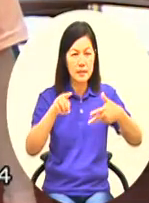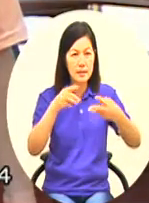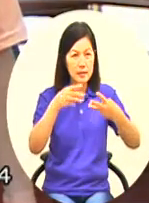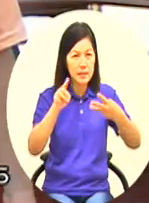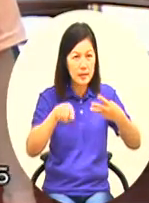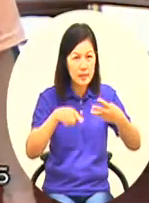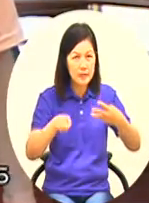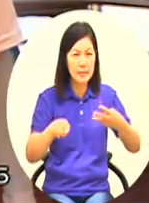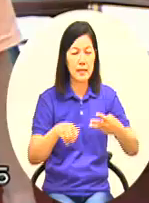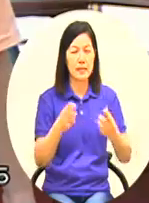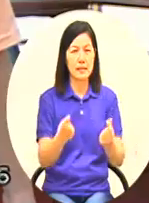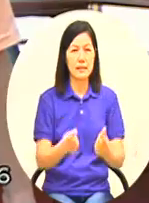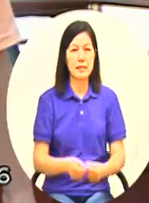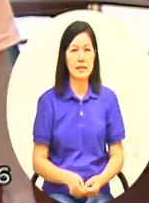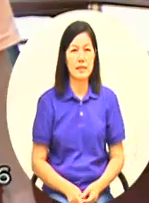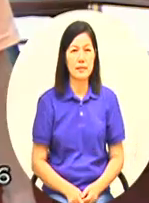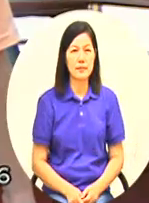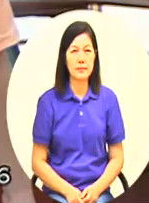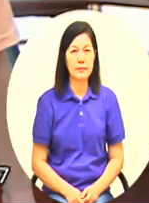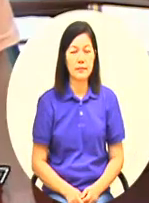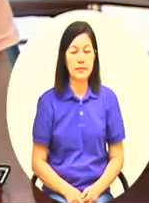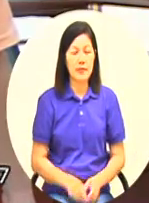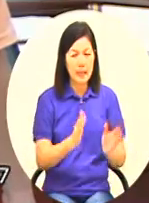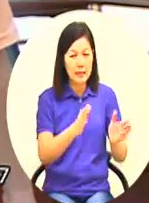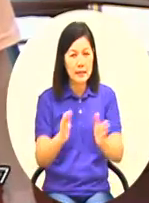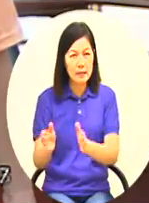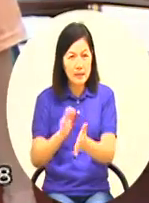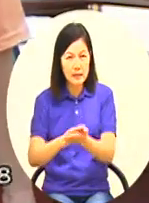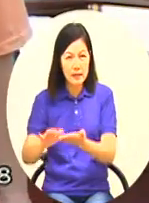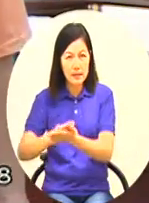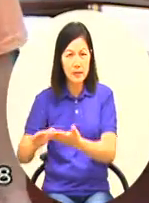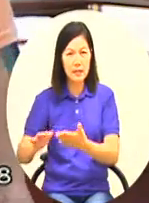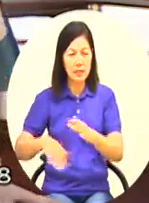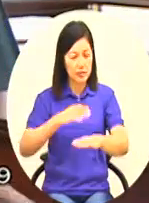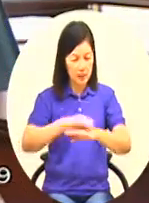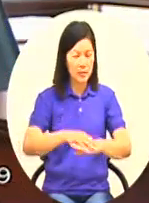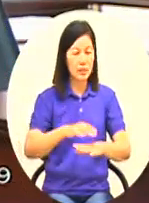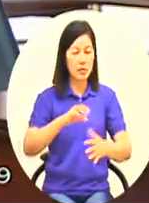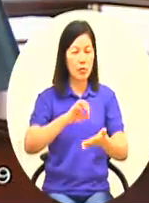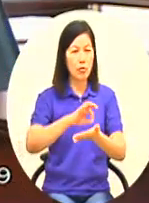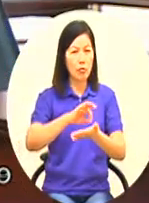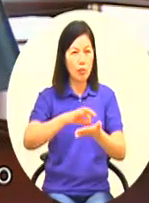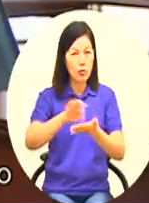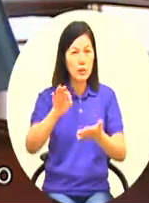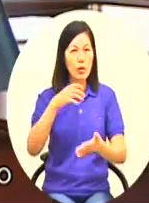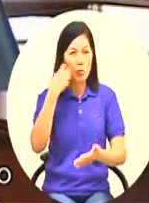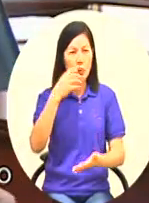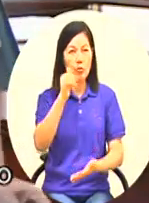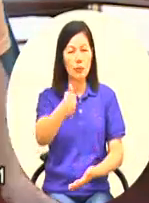治啊，对不对？有达到一定的。成功一定的效果啊！哦，啊，尤其为什么我